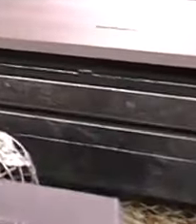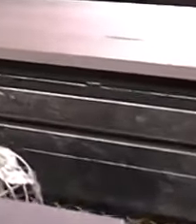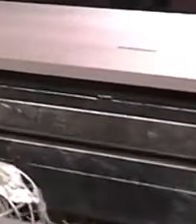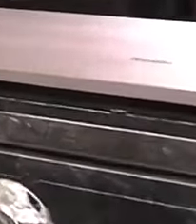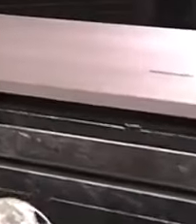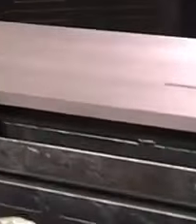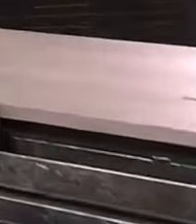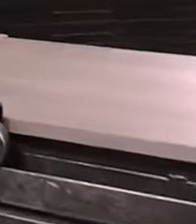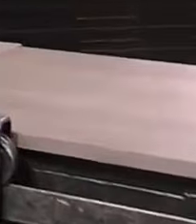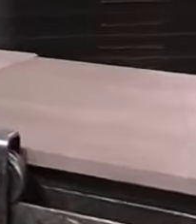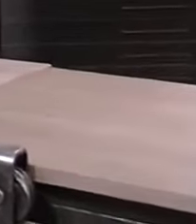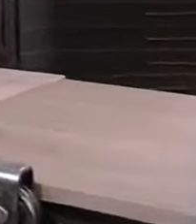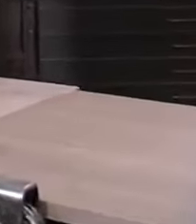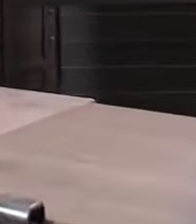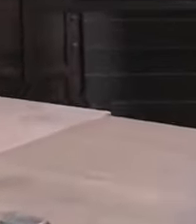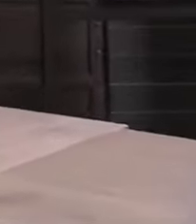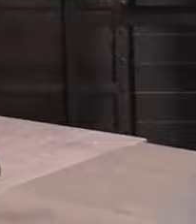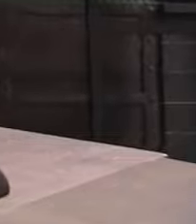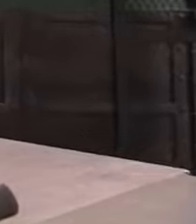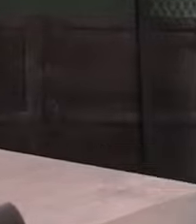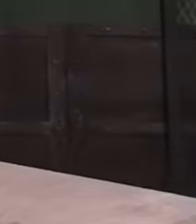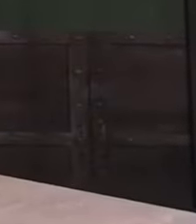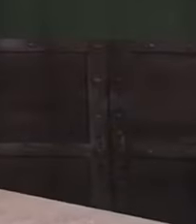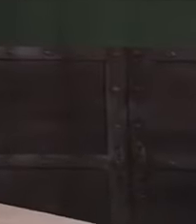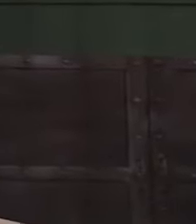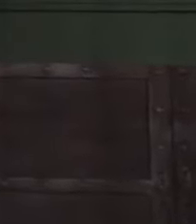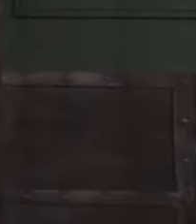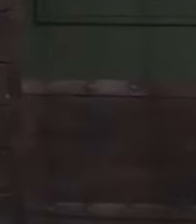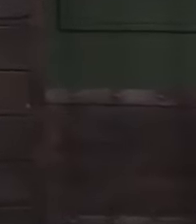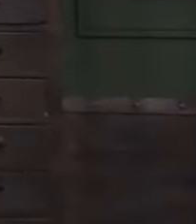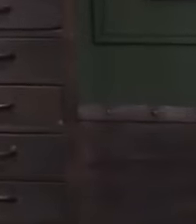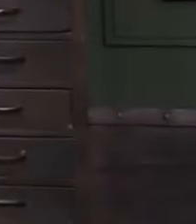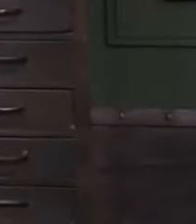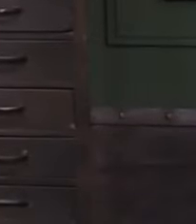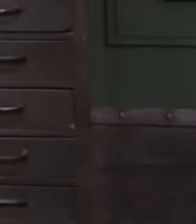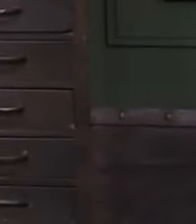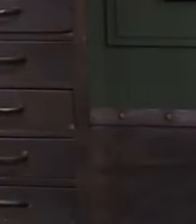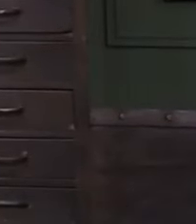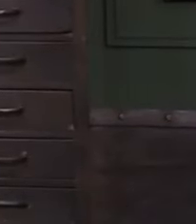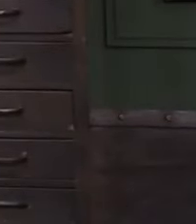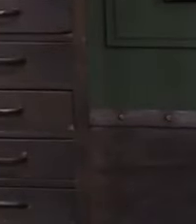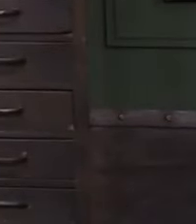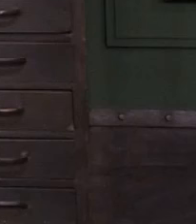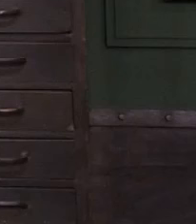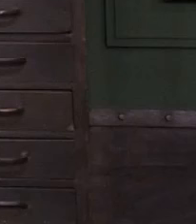싶으십니까? 그렇다면 사반 채널을 구독해주세요. 지금까지 이자연 기자였습니다.